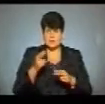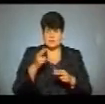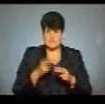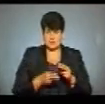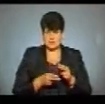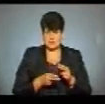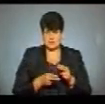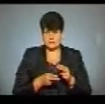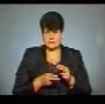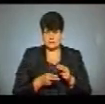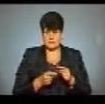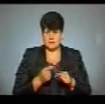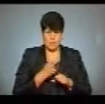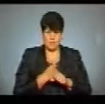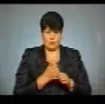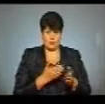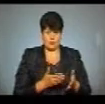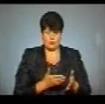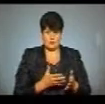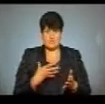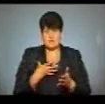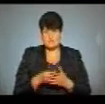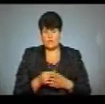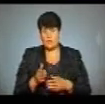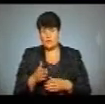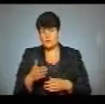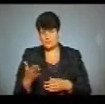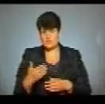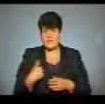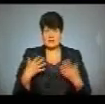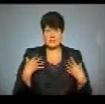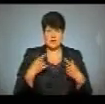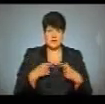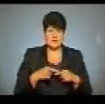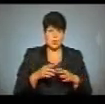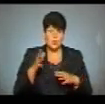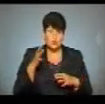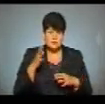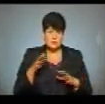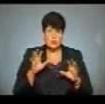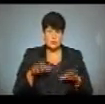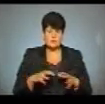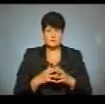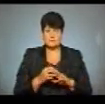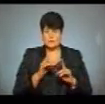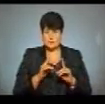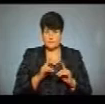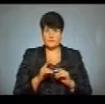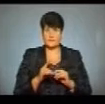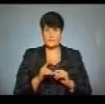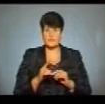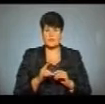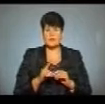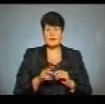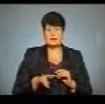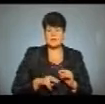завершення даних робіт. Зі свого боку, я як начальник відділу освіти, голова селищної ради Віталій Дацько і